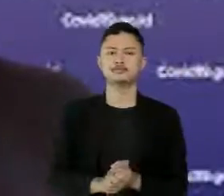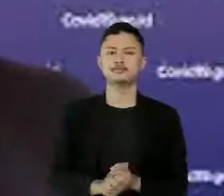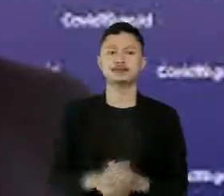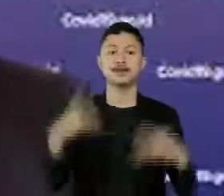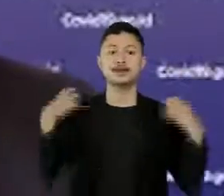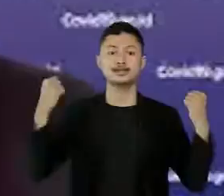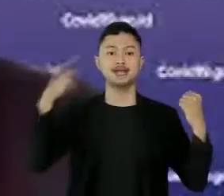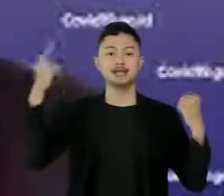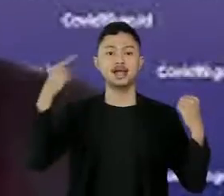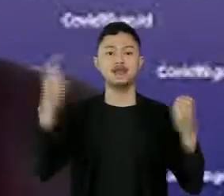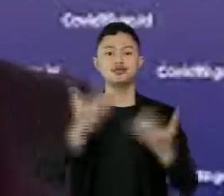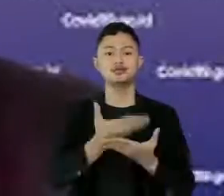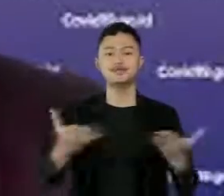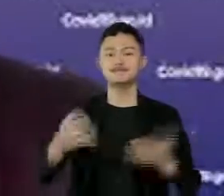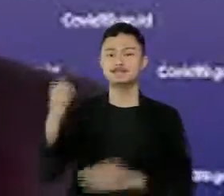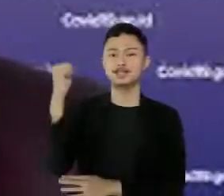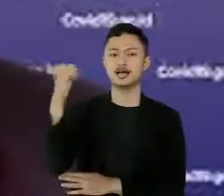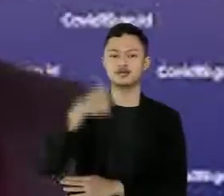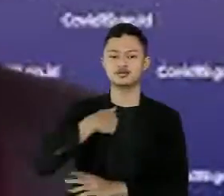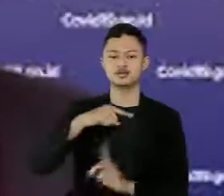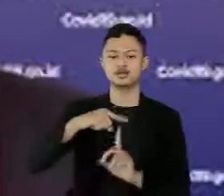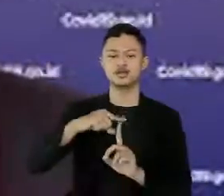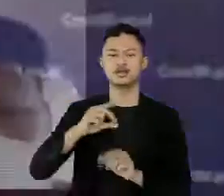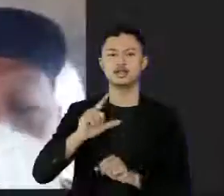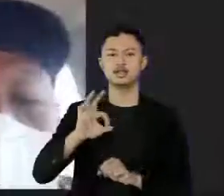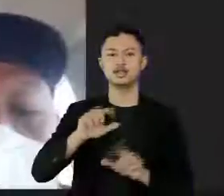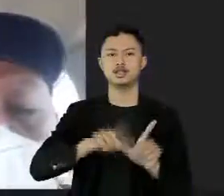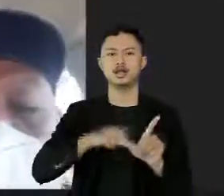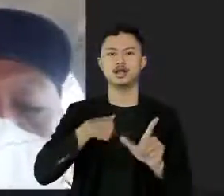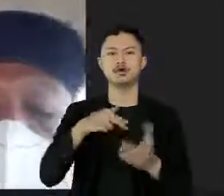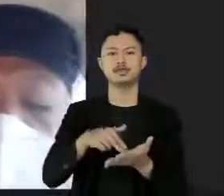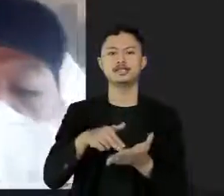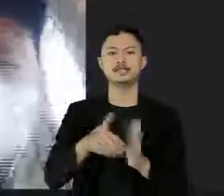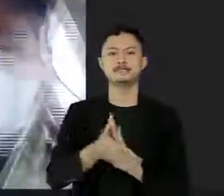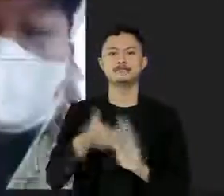Salam sehat, salam tangguh. Saya Troy Pantau undur